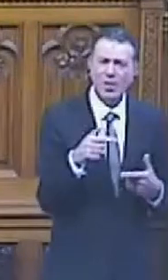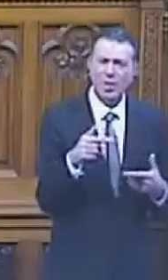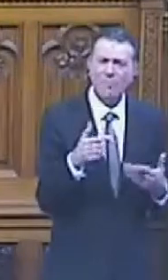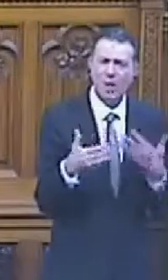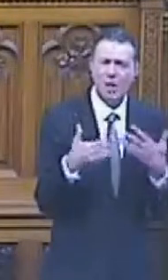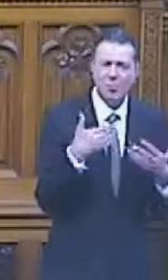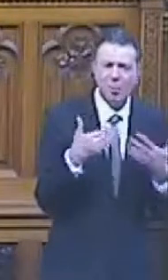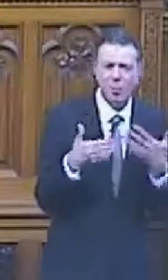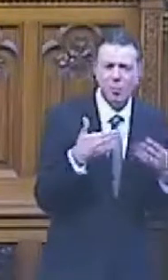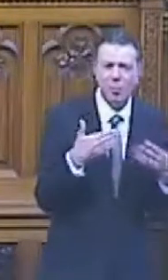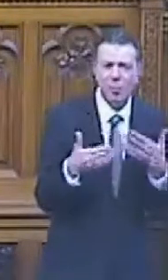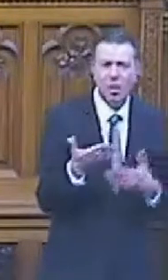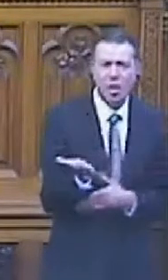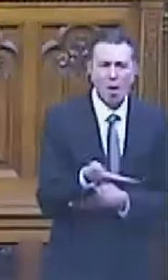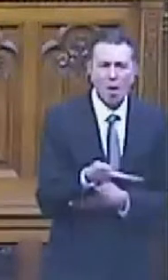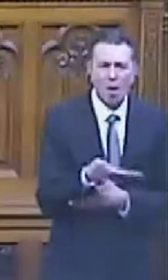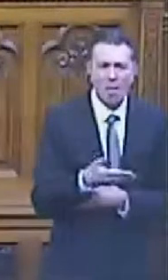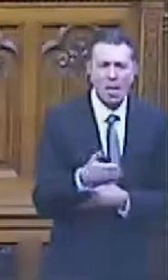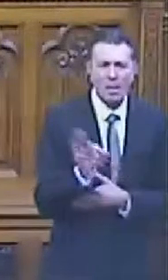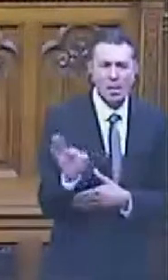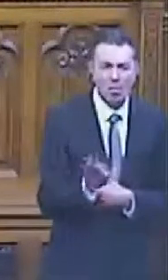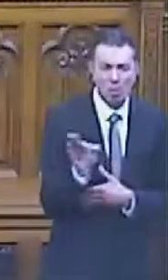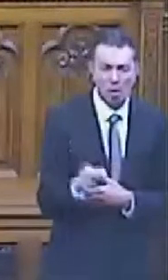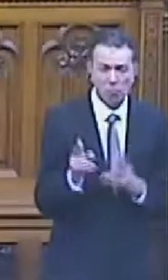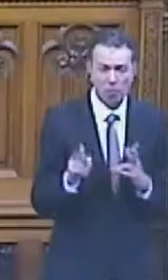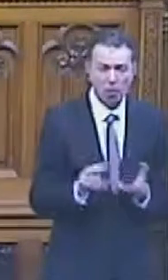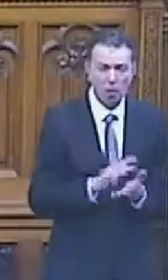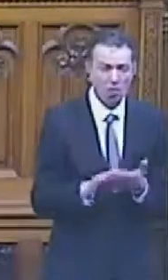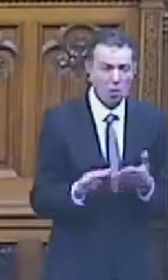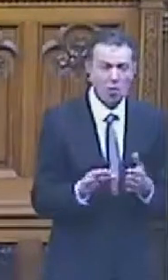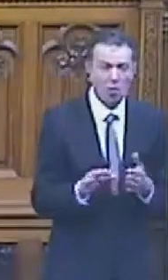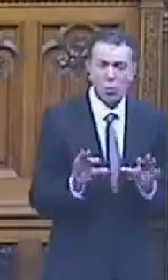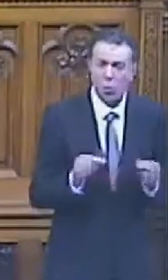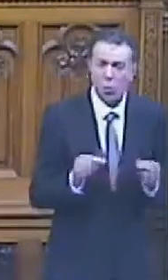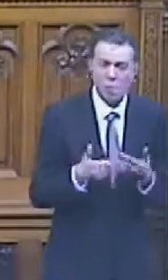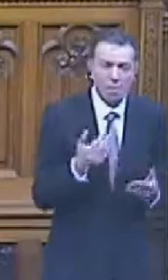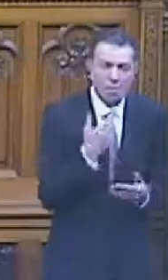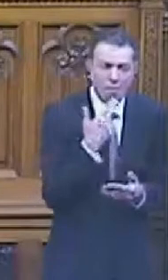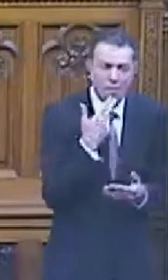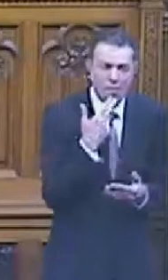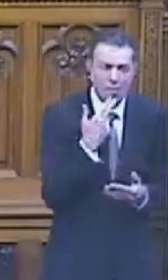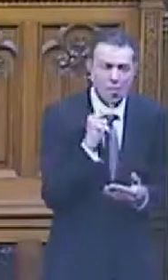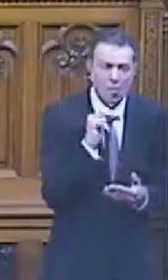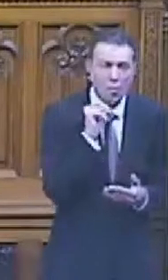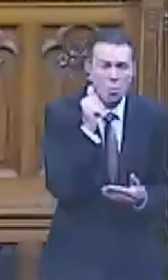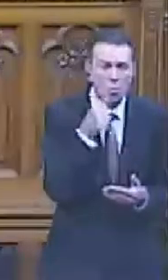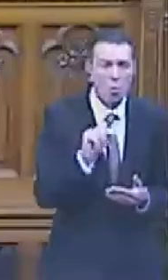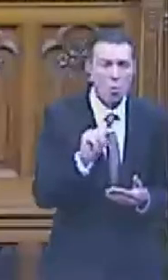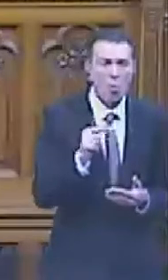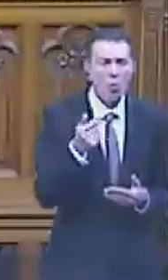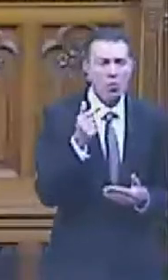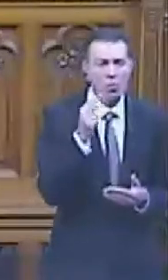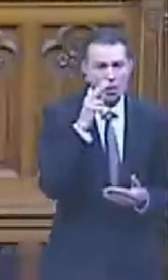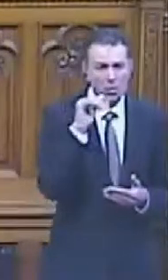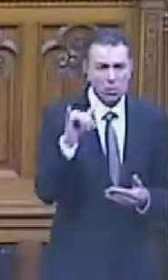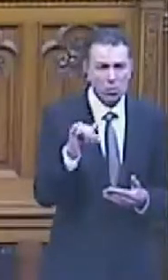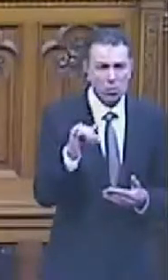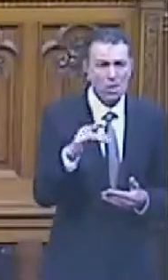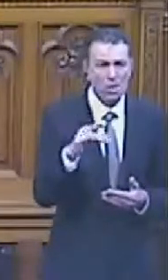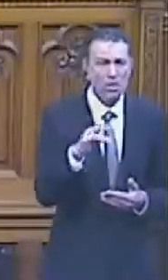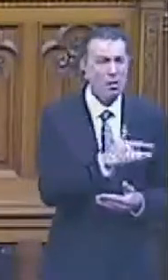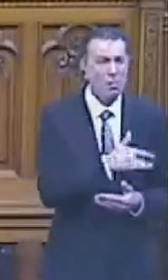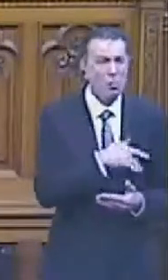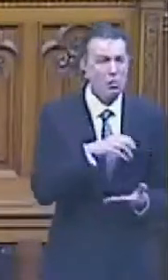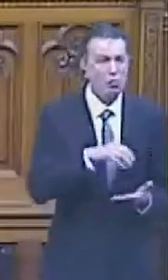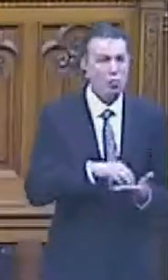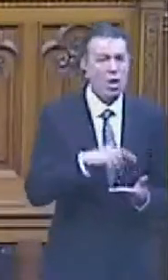und lassen kann, was sie will. Und morgen, am 2. Juni, tritt in Kraft in Salzburg, in einer Stadt mit einem roten